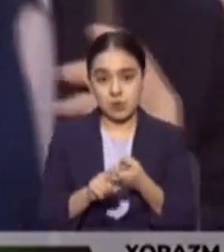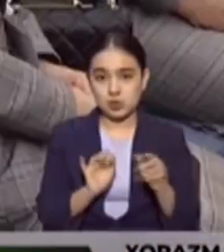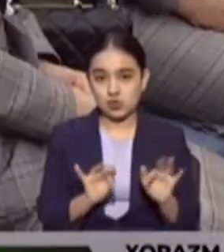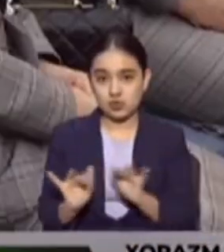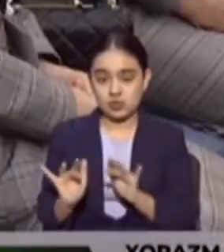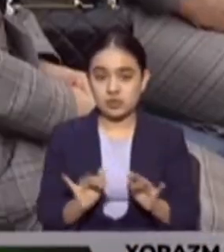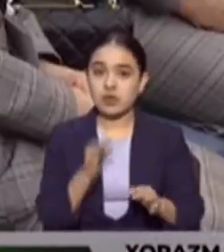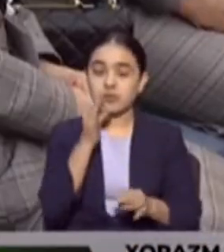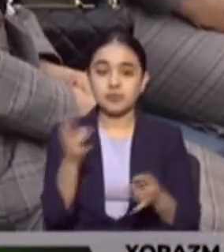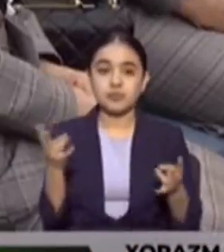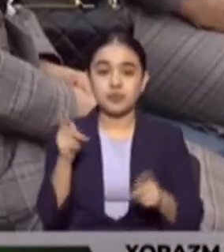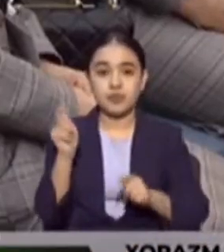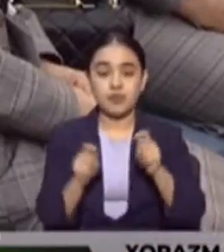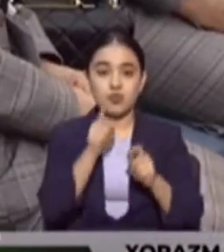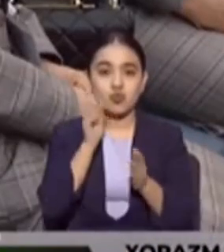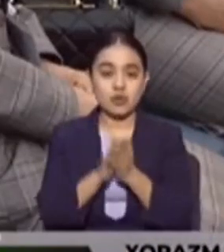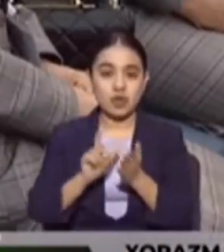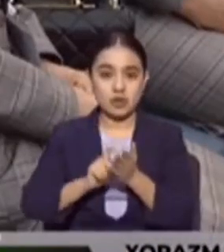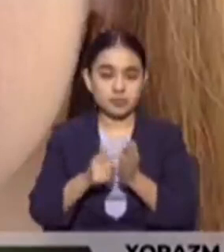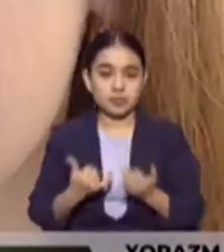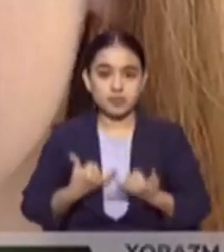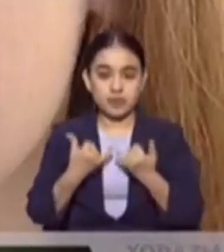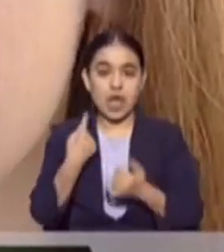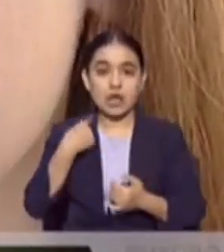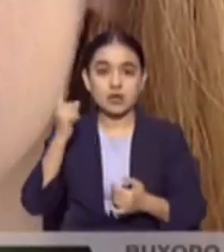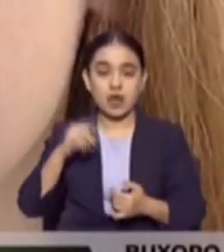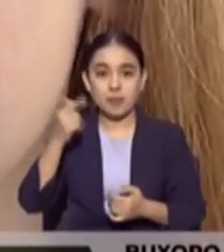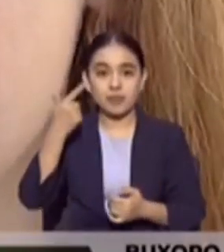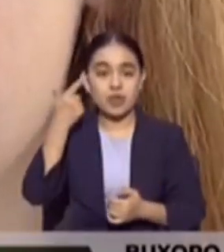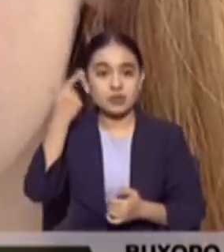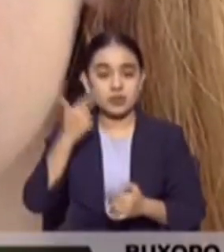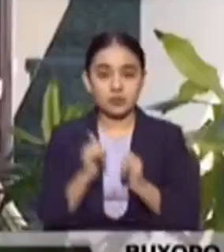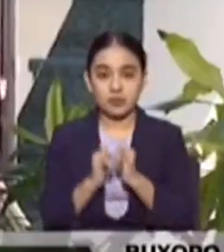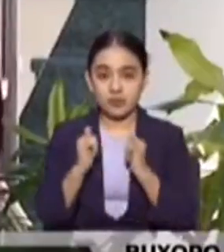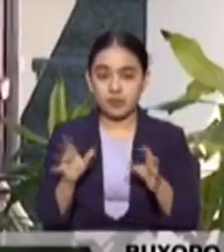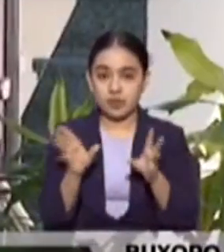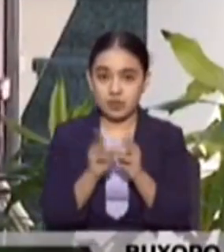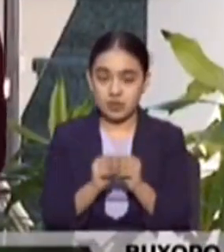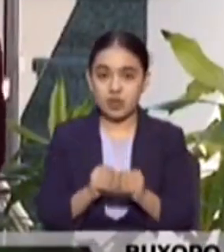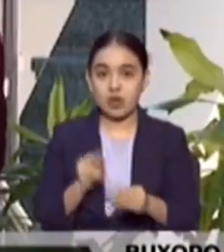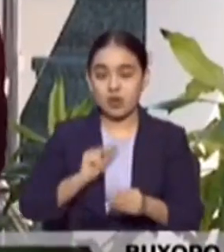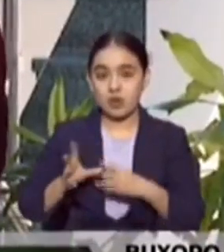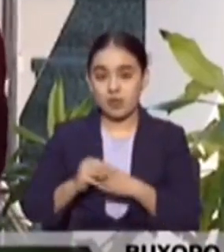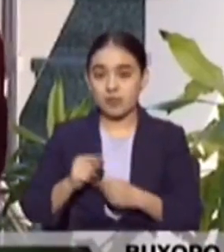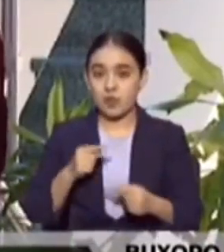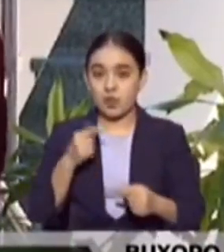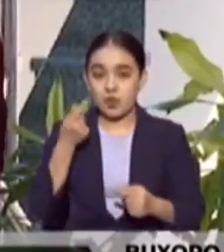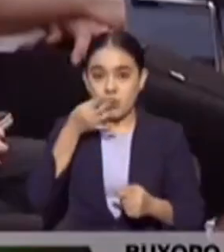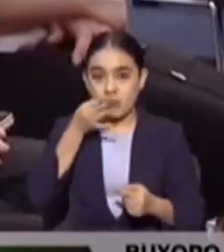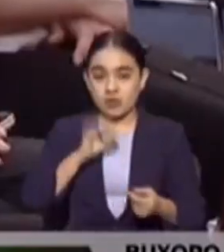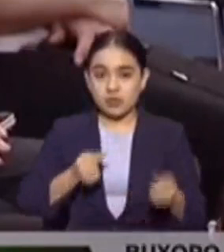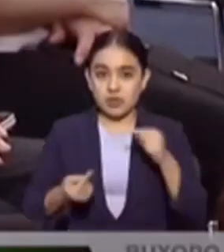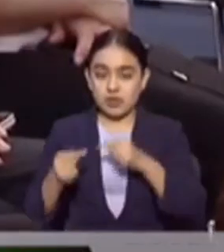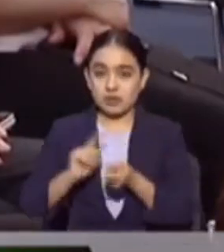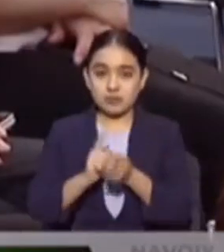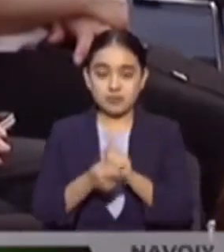jarayon. Aytish kerak, forum yosh kutubxonachilar uchun raqamli savodxonliklarni oshirish bilan birga hamkasblar bilan o'zaro tajriba almashish